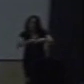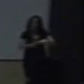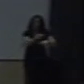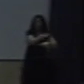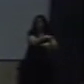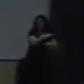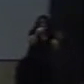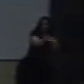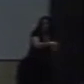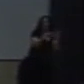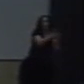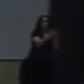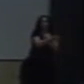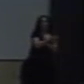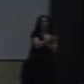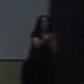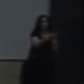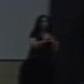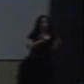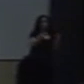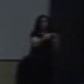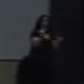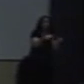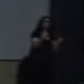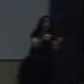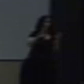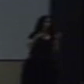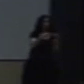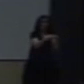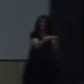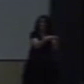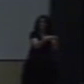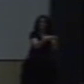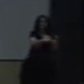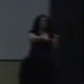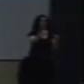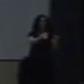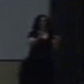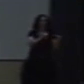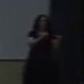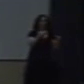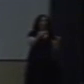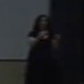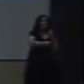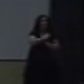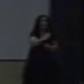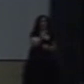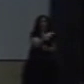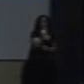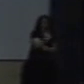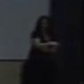estat el col·lectiu més, o un dels col·lectius més afectats per la crisi, no? I que això pot ser una de les